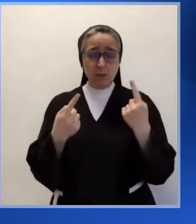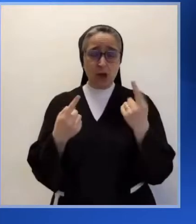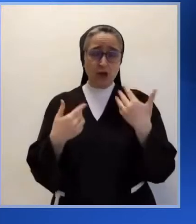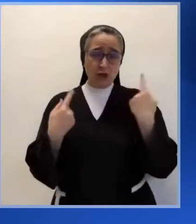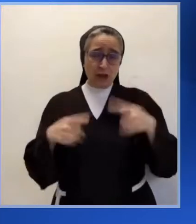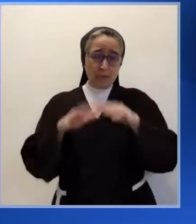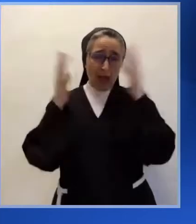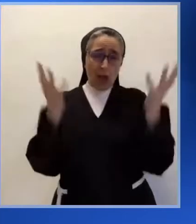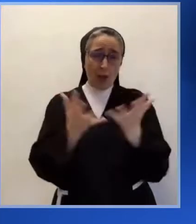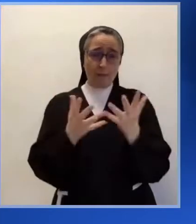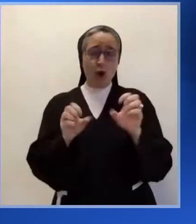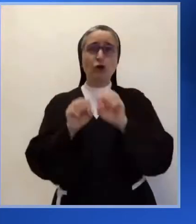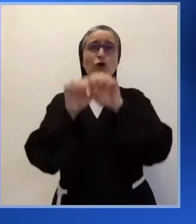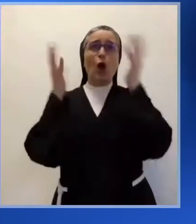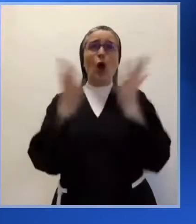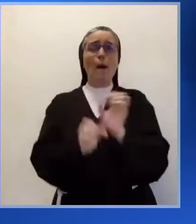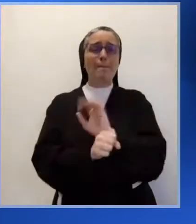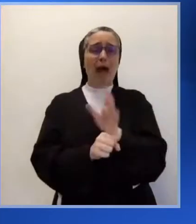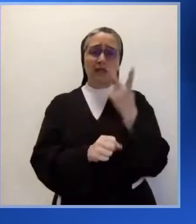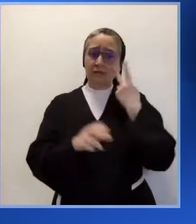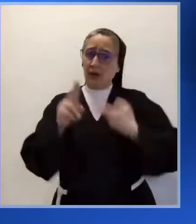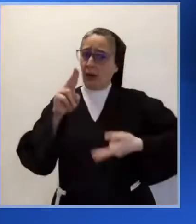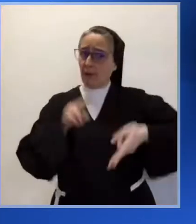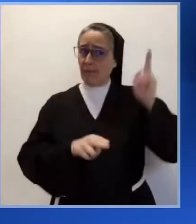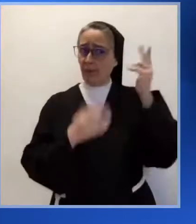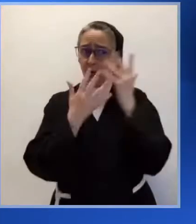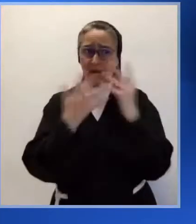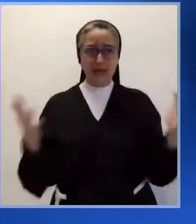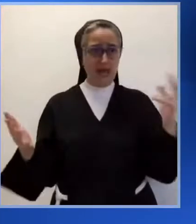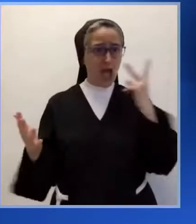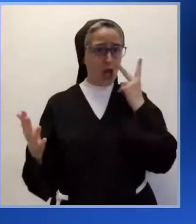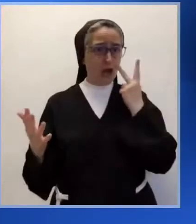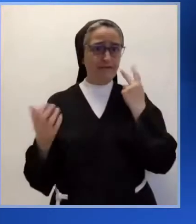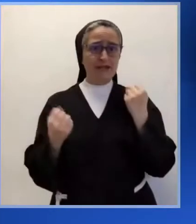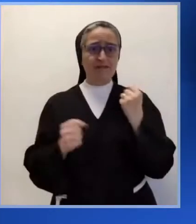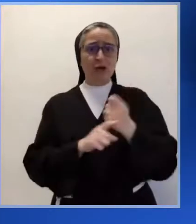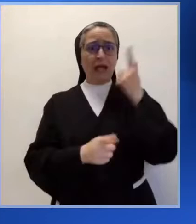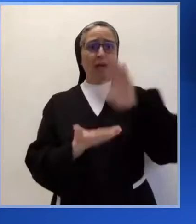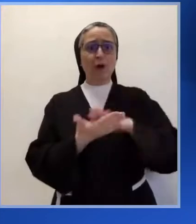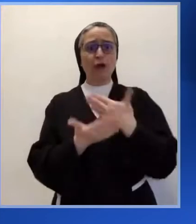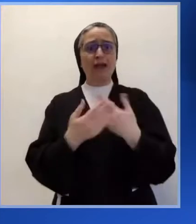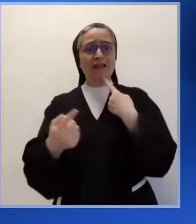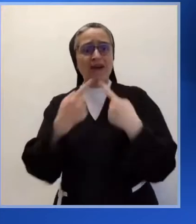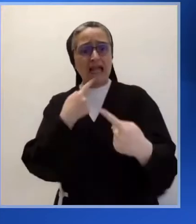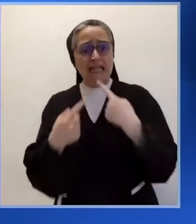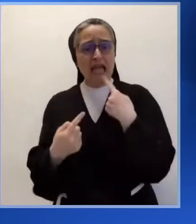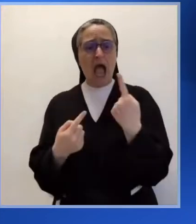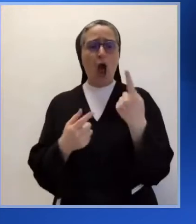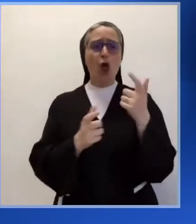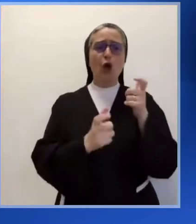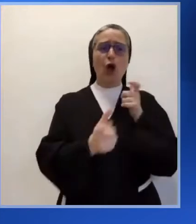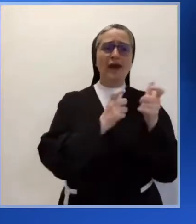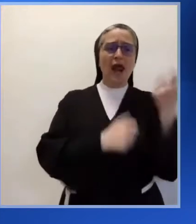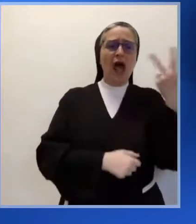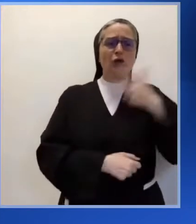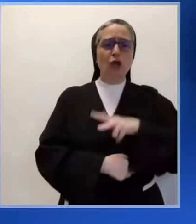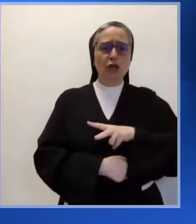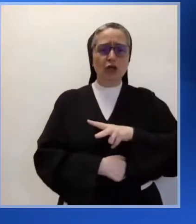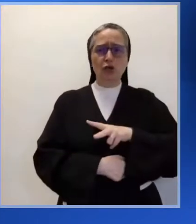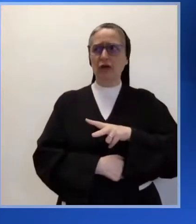ne rendiamo conto ancora di più. La nostra capacità di relazioni sociali è messa a dura